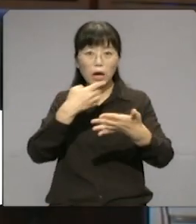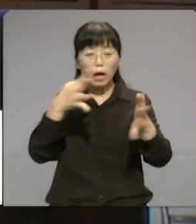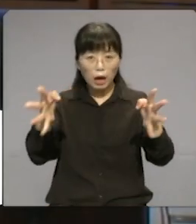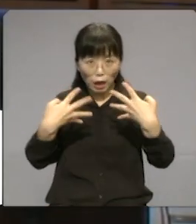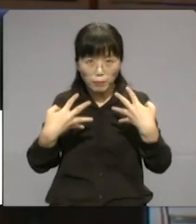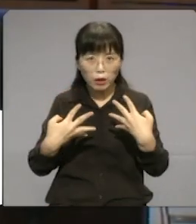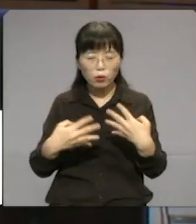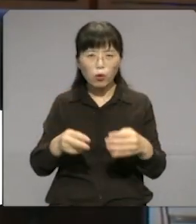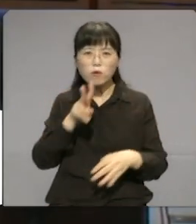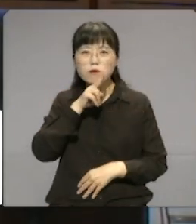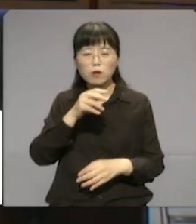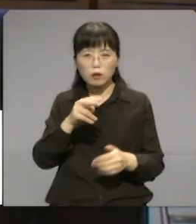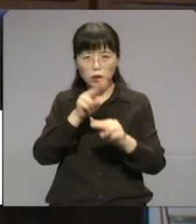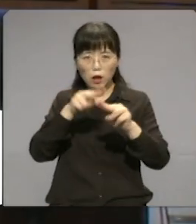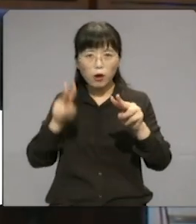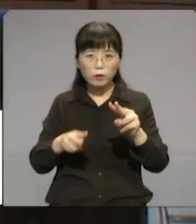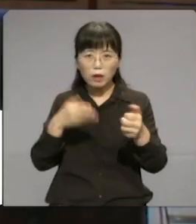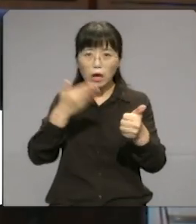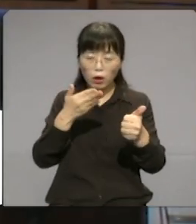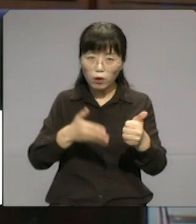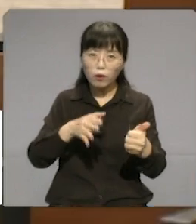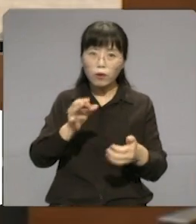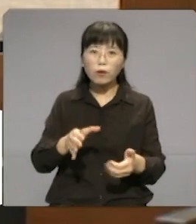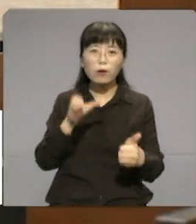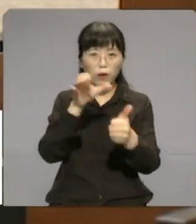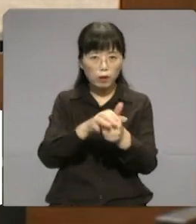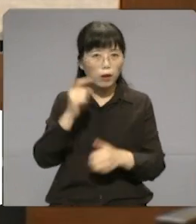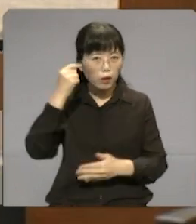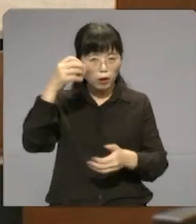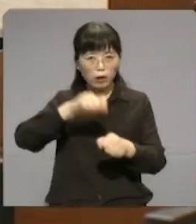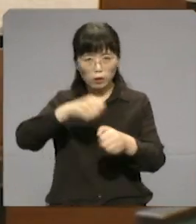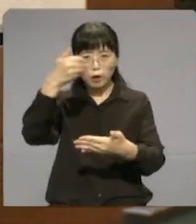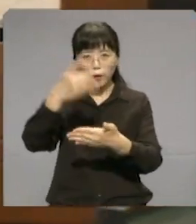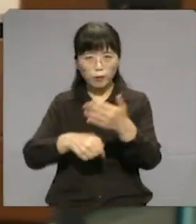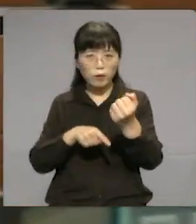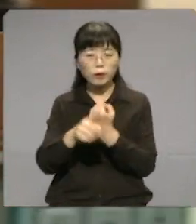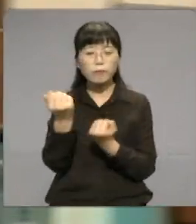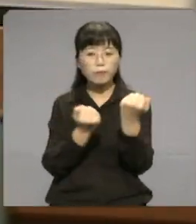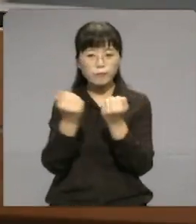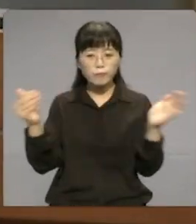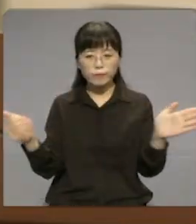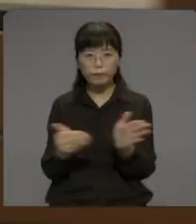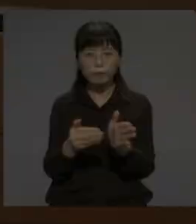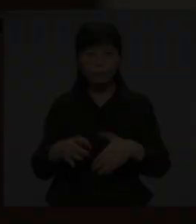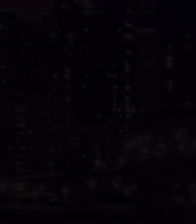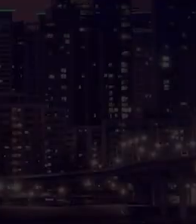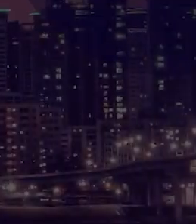합의했거나 형사 공탁한 점을 고려했다고 감형 이유를 설명했습니다.